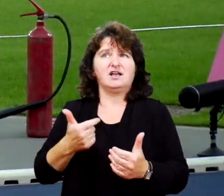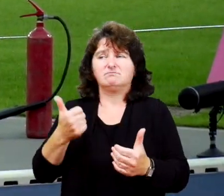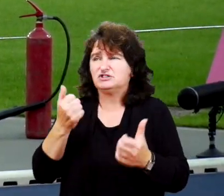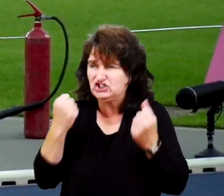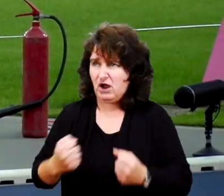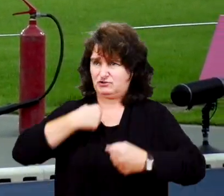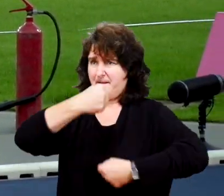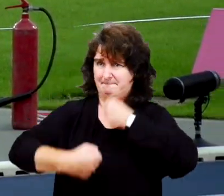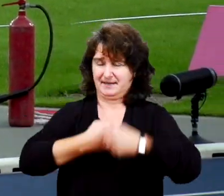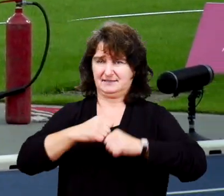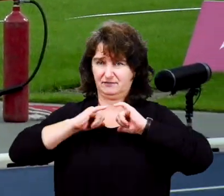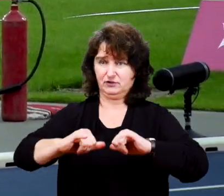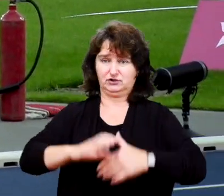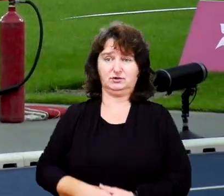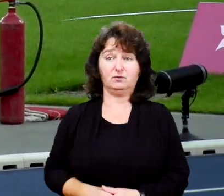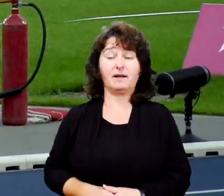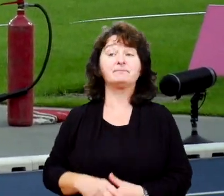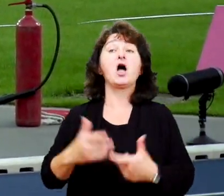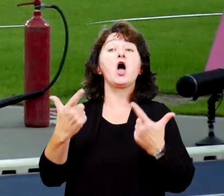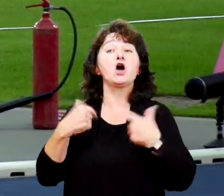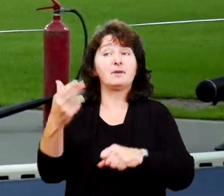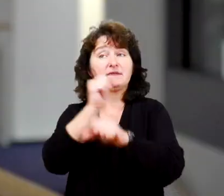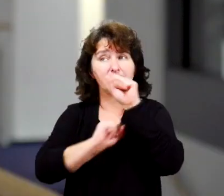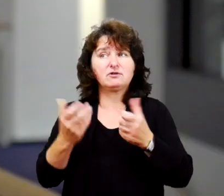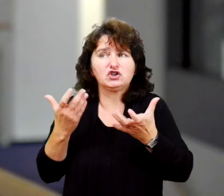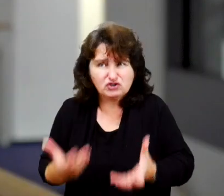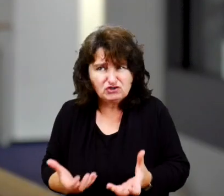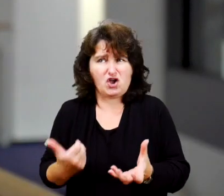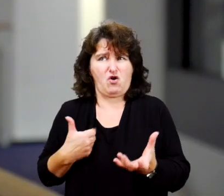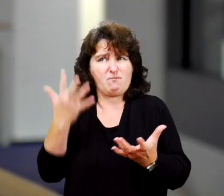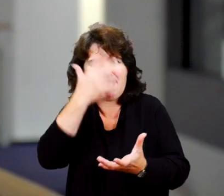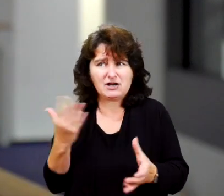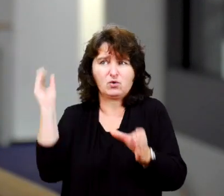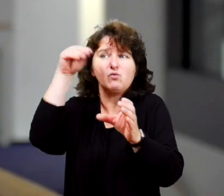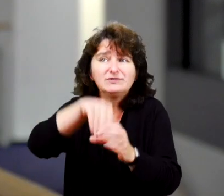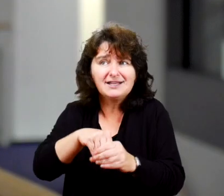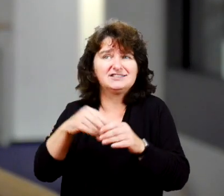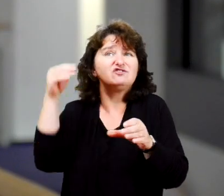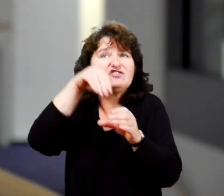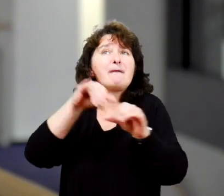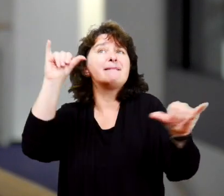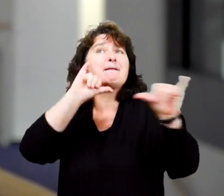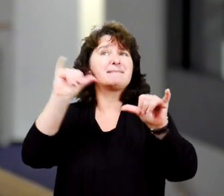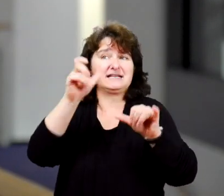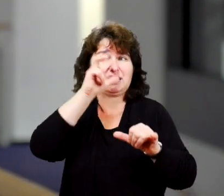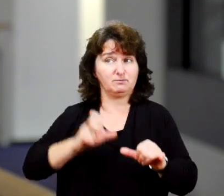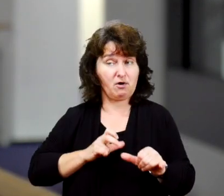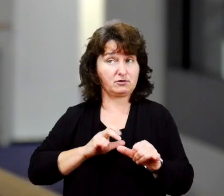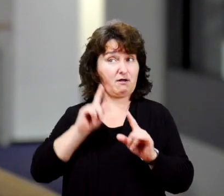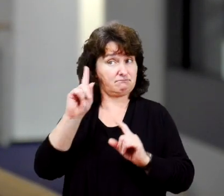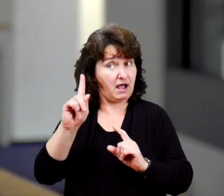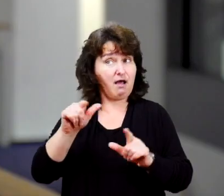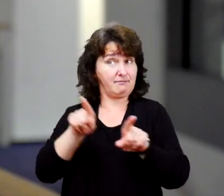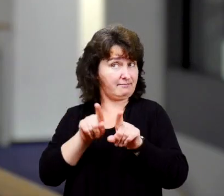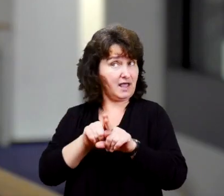Osoby niepełnosprawne również chcą uczestniczyć w tych wydarzeniach sportowych. Mało tego, oni osiągają czasami bardzo